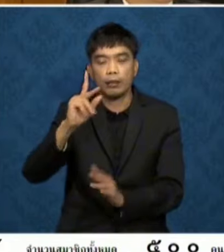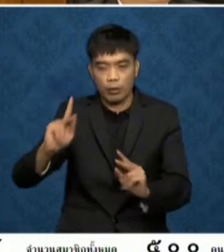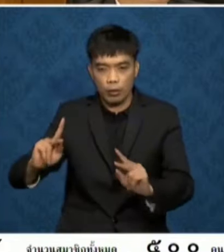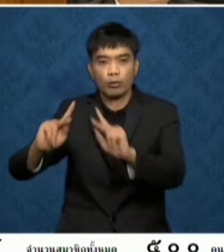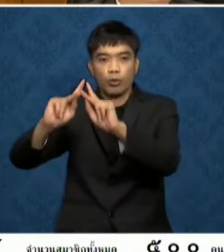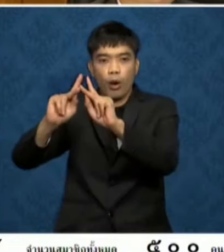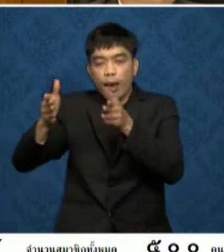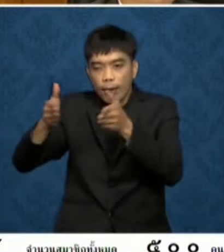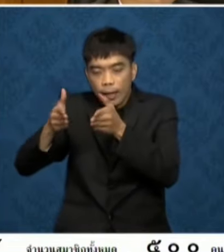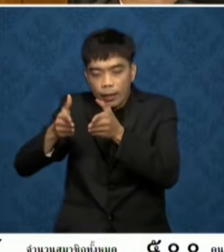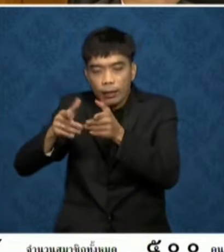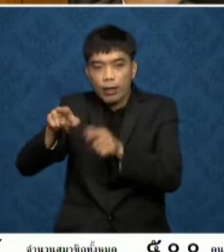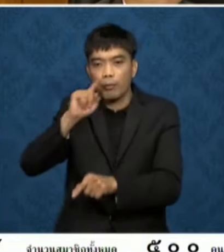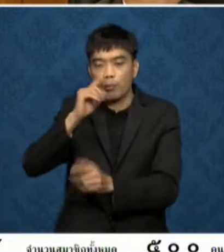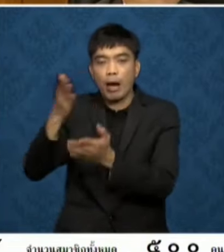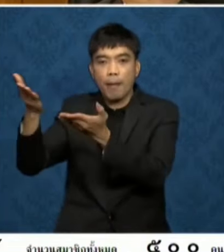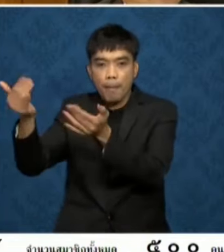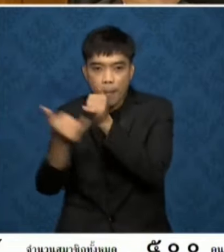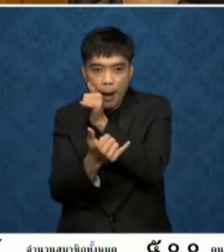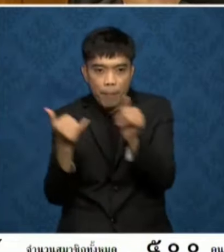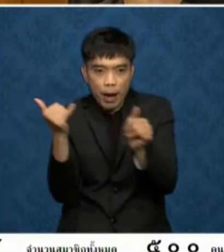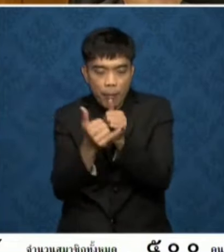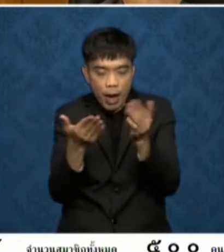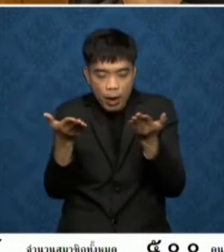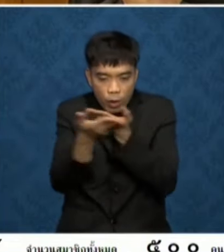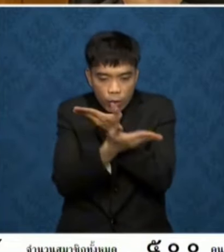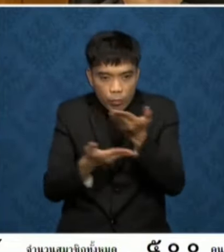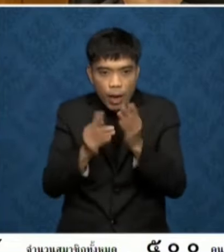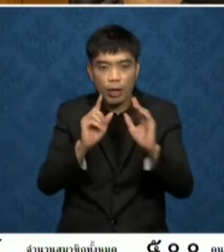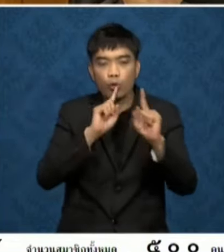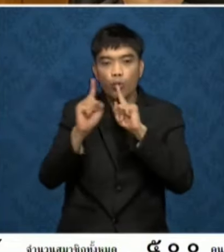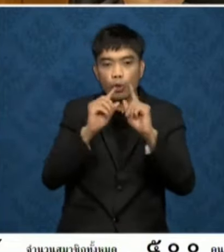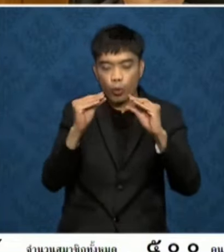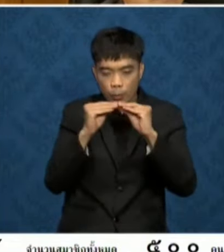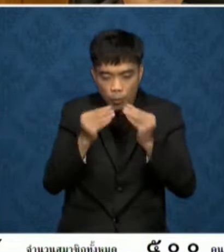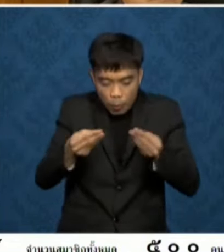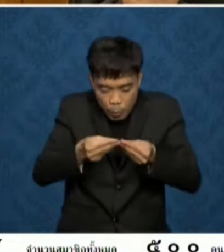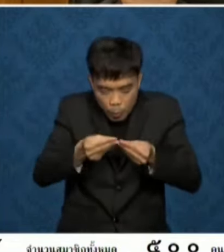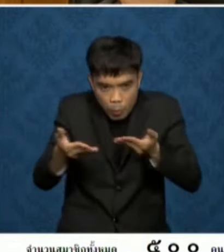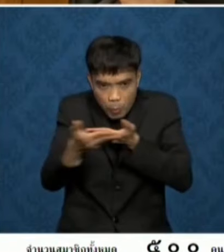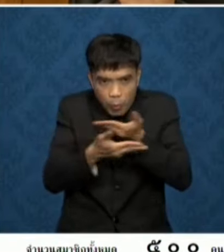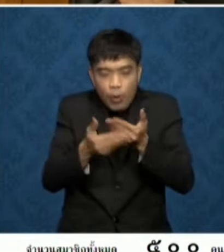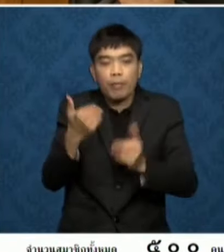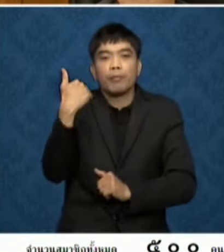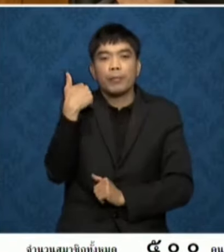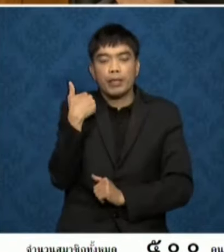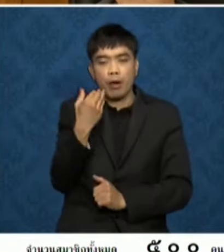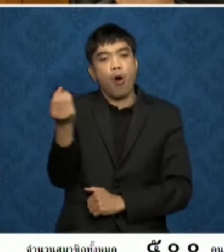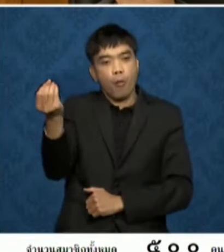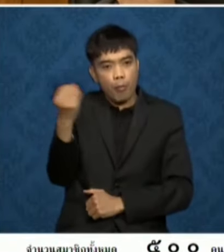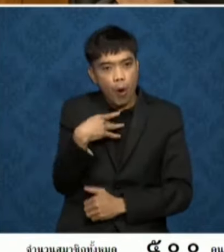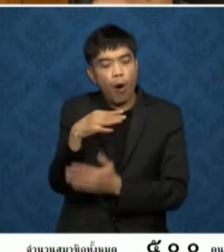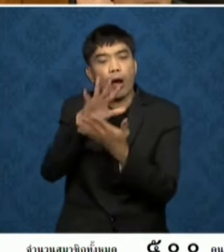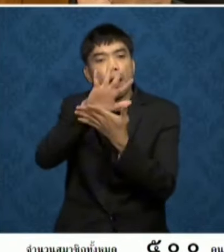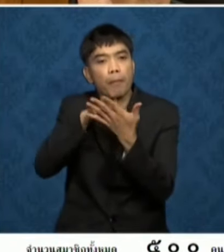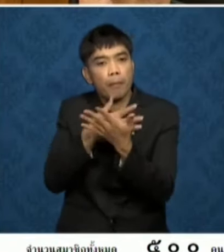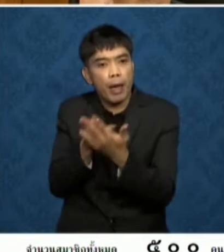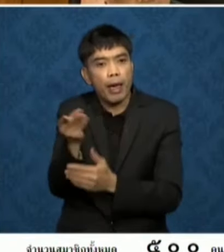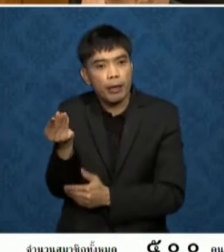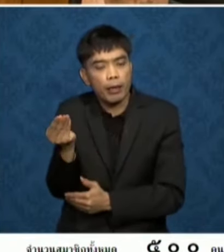านมีปลัดกระทรวงมาร่วมชี้แจงด้วยเนี่ยก็ได้แจ้งว่าตัวของแผนเนี่ยตั้งใจที่